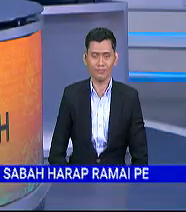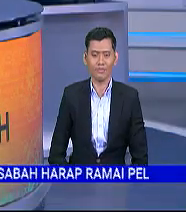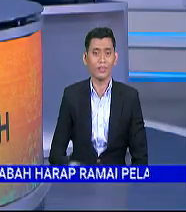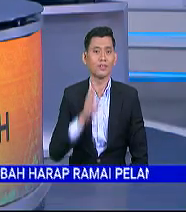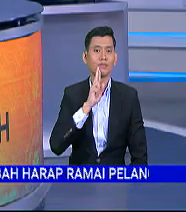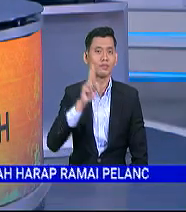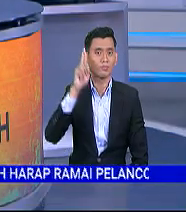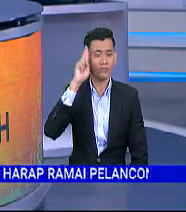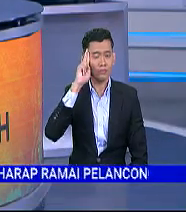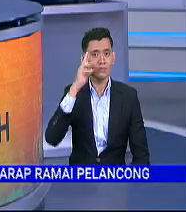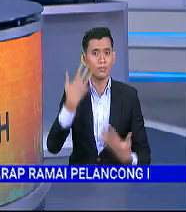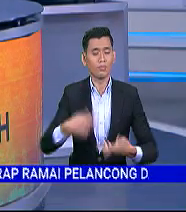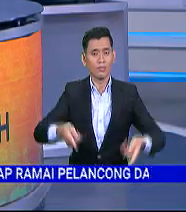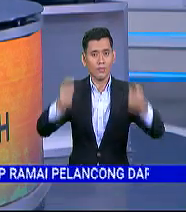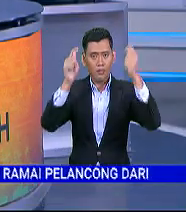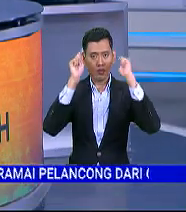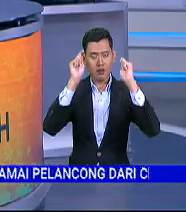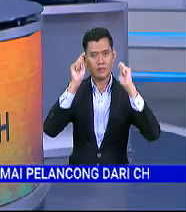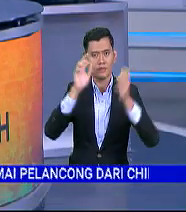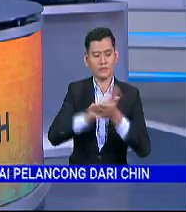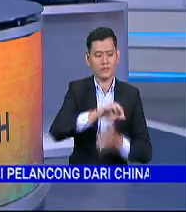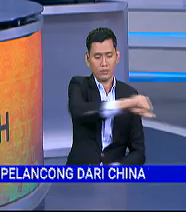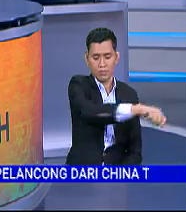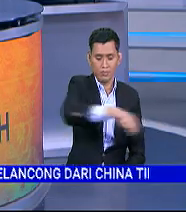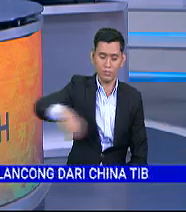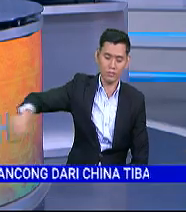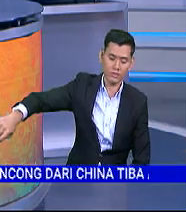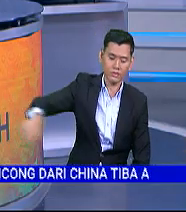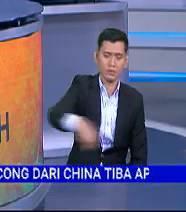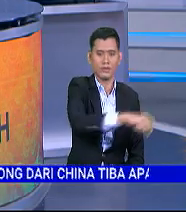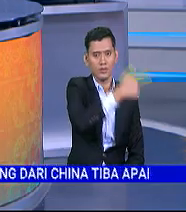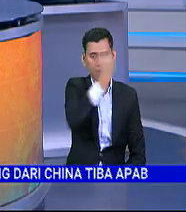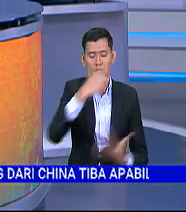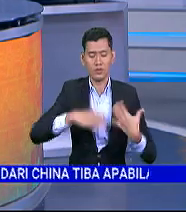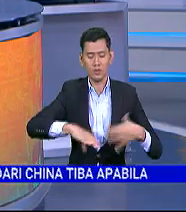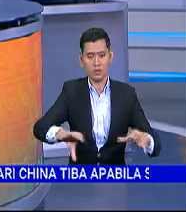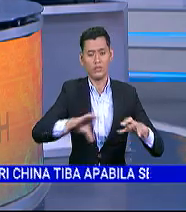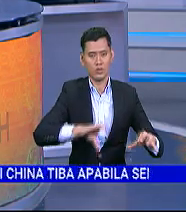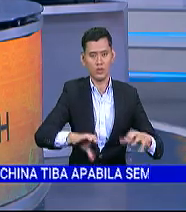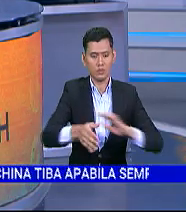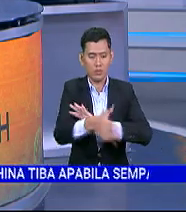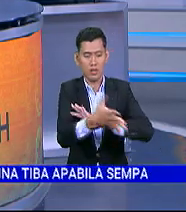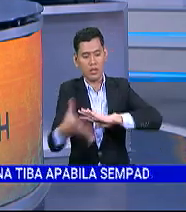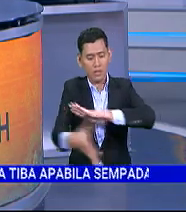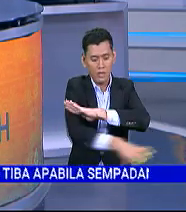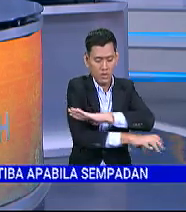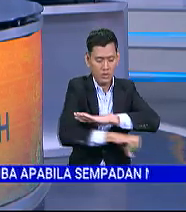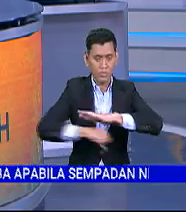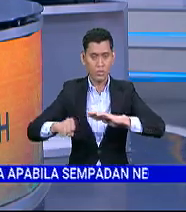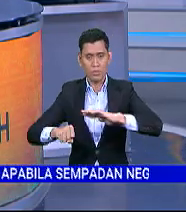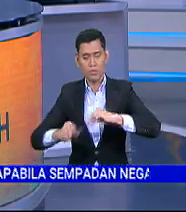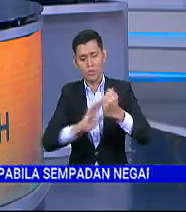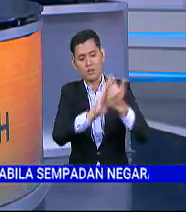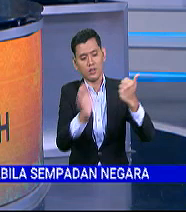Saudara remaja yang dimandikan seperti jenazah kerana cuba mencuri tabung masjid akan dibantu selepas dia selesai menjalani